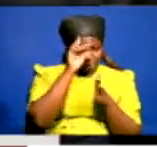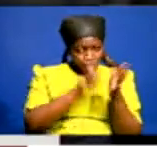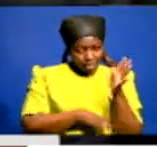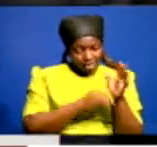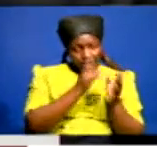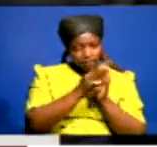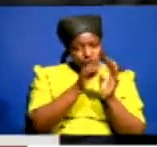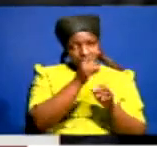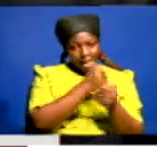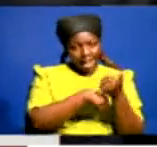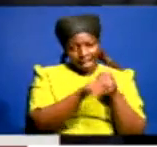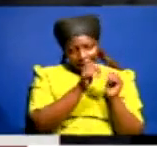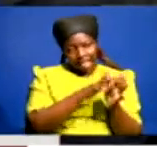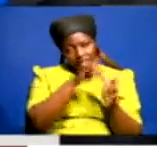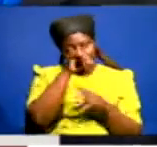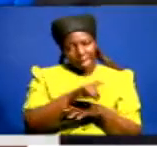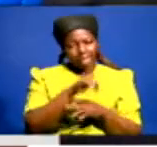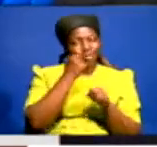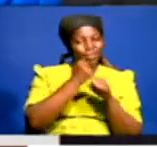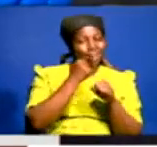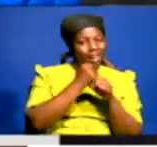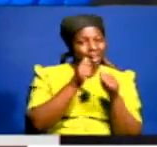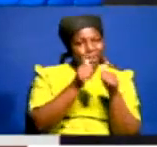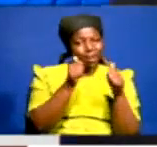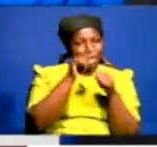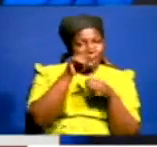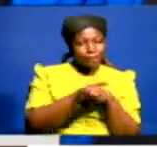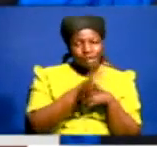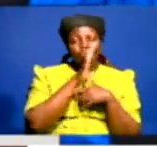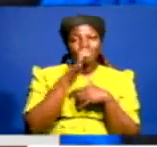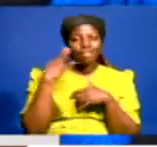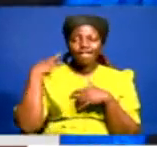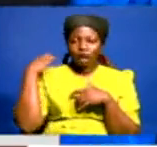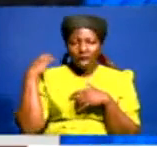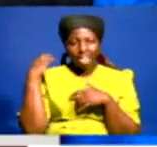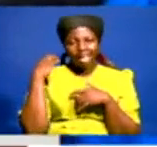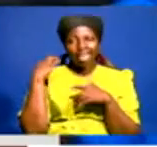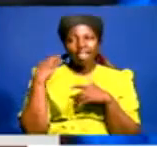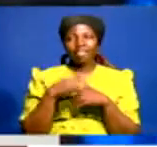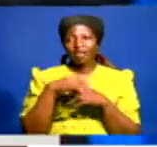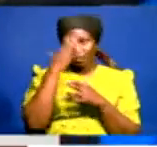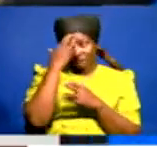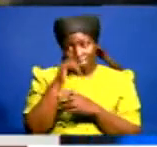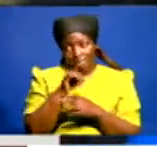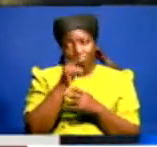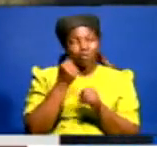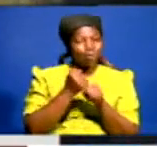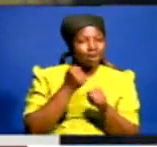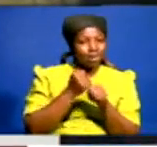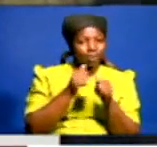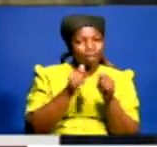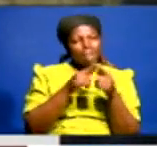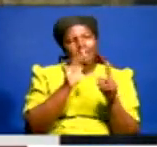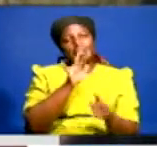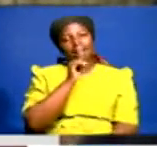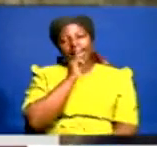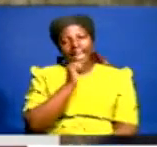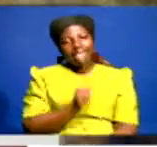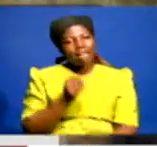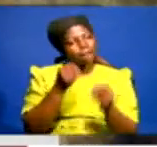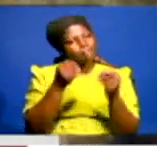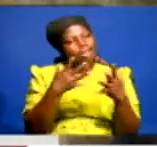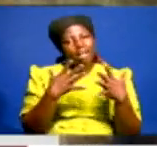hiyo kazi lazima uipige kama kazi zingine. Juu unapata Arai alikuwa anapiga role yake yote, although hiyo age yake wase wengi hawangejua